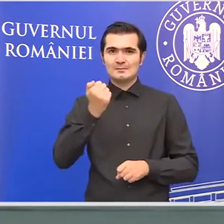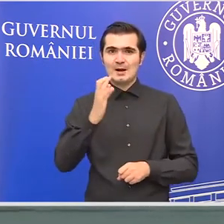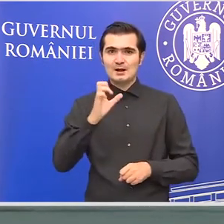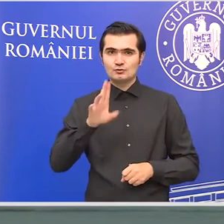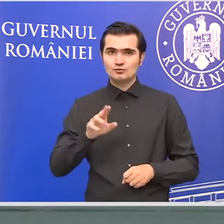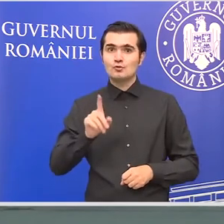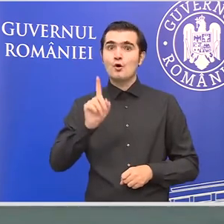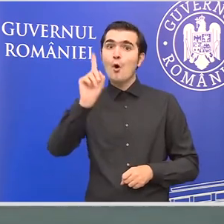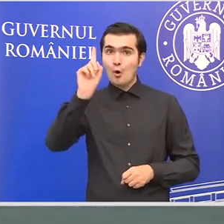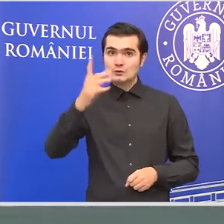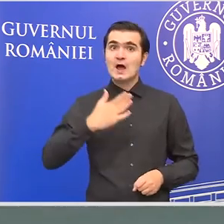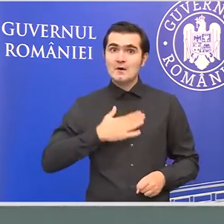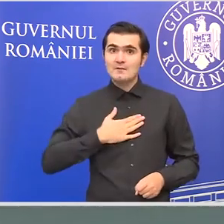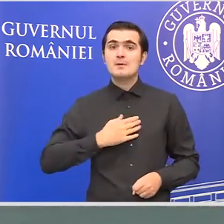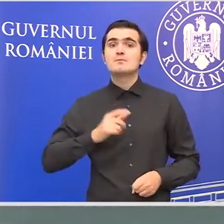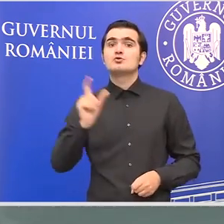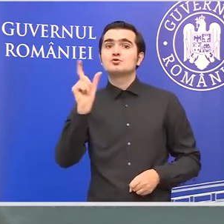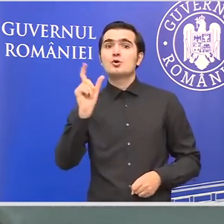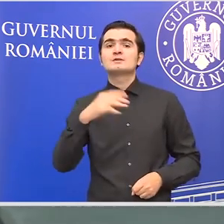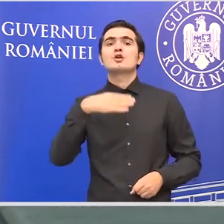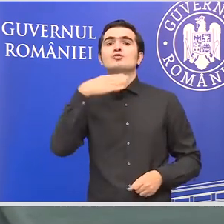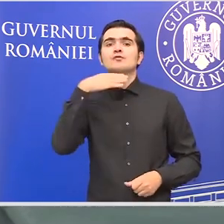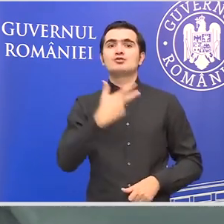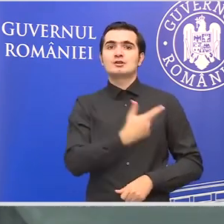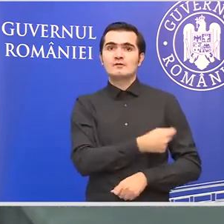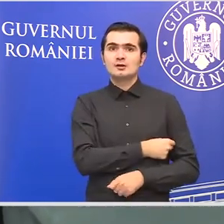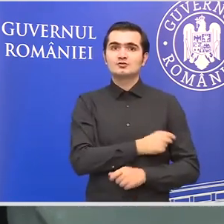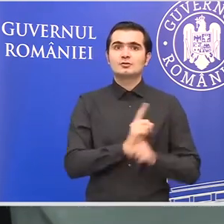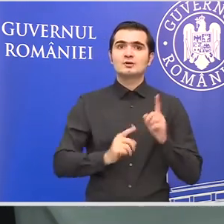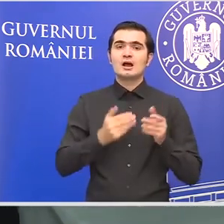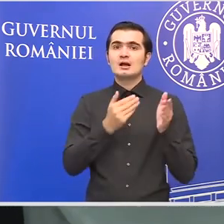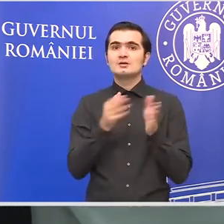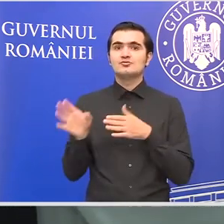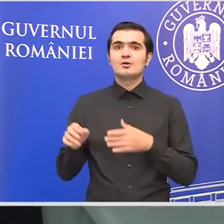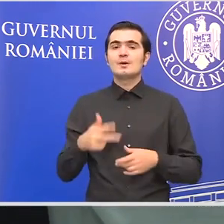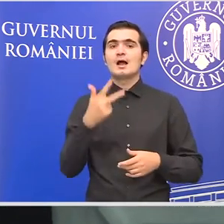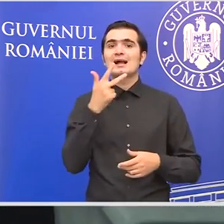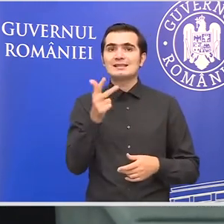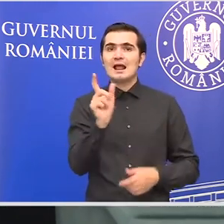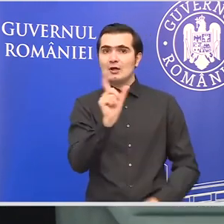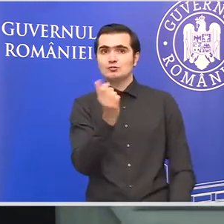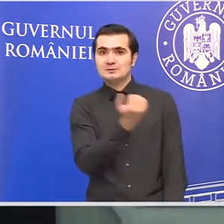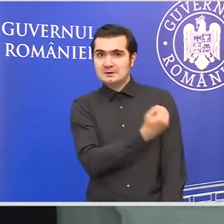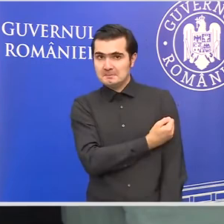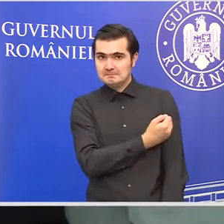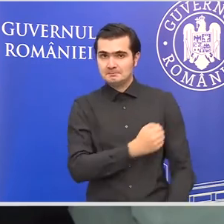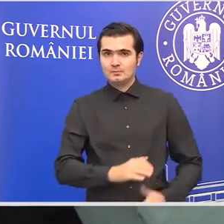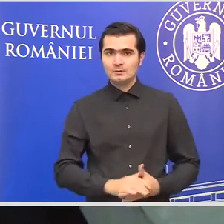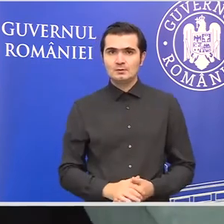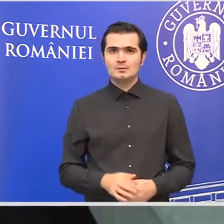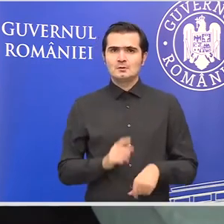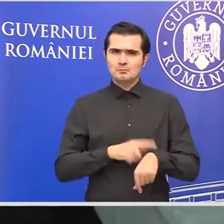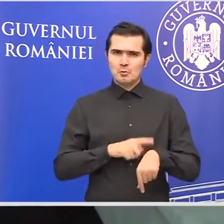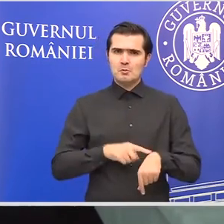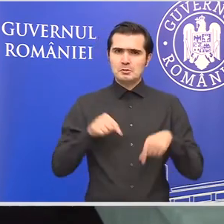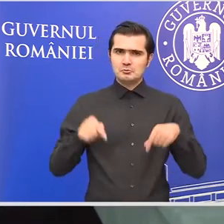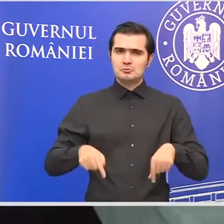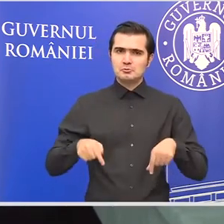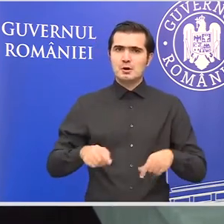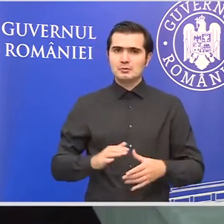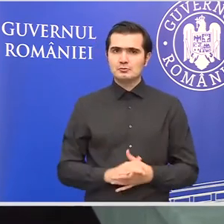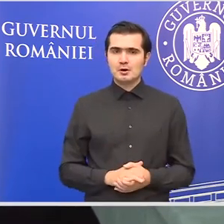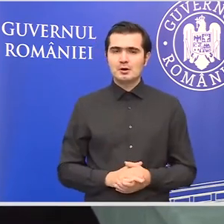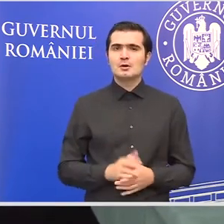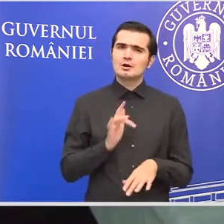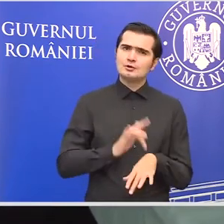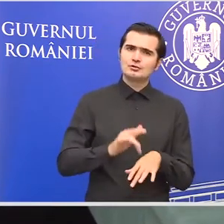avea doze suficiente de vaccin când va începe injectarea celei de-a treia doze? În momentul de față